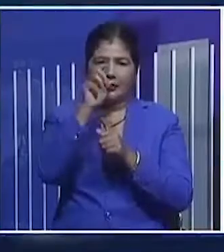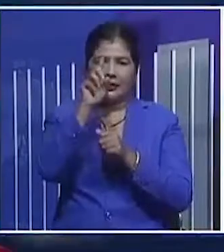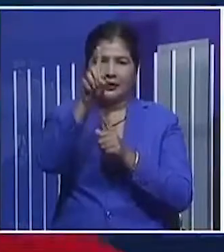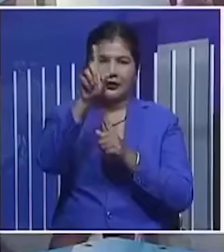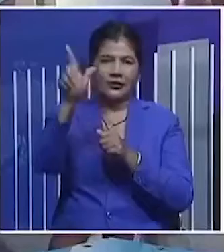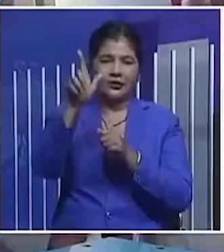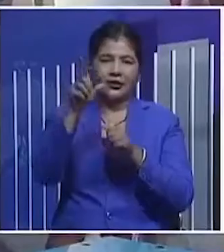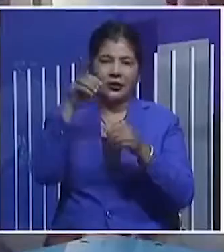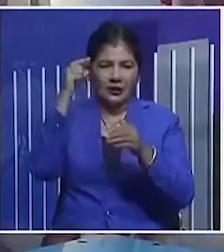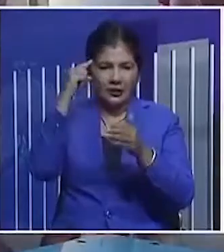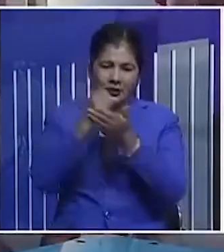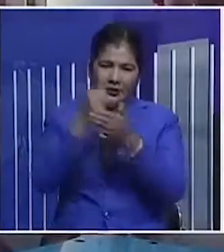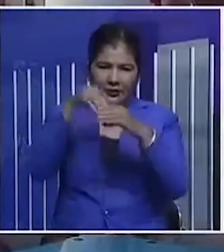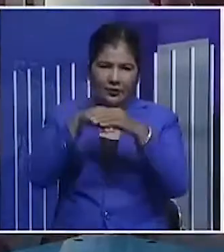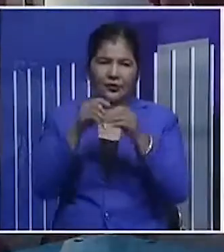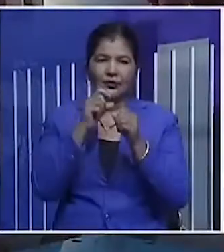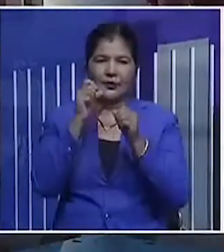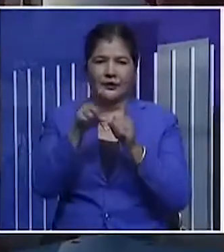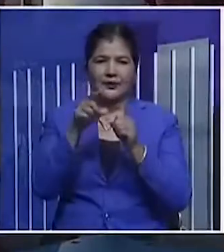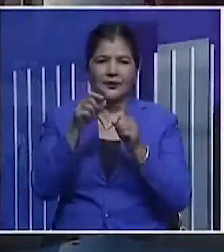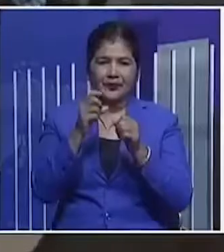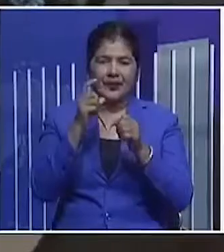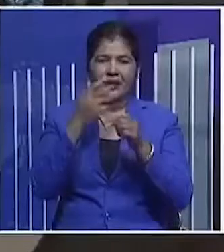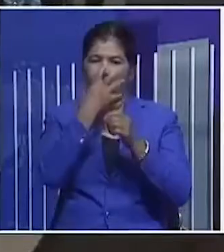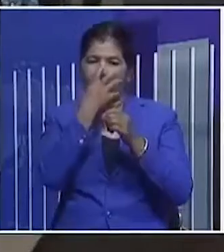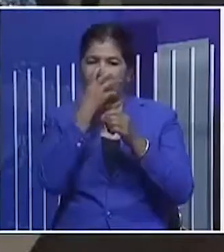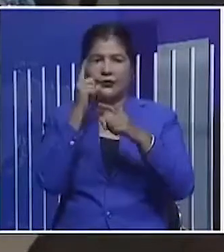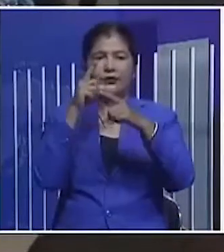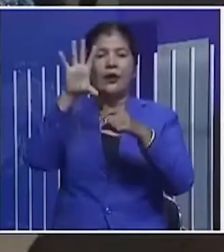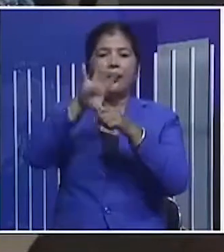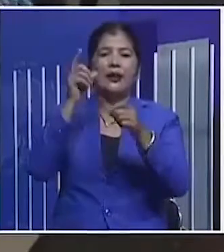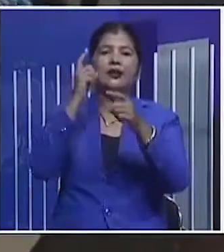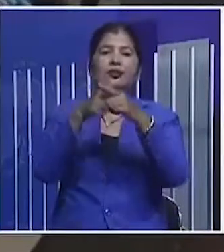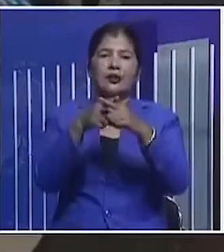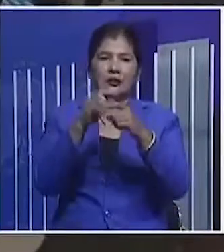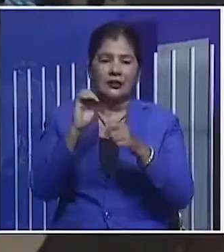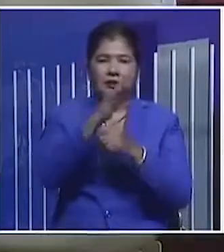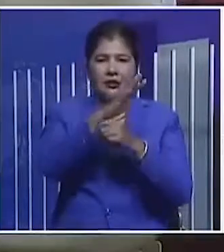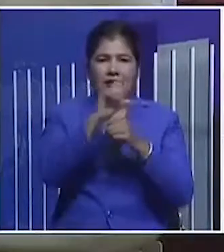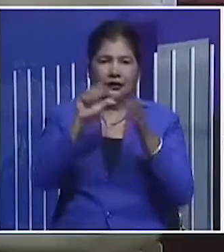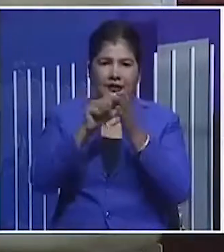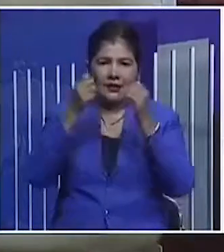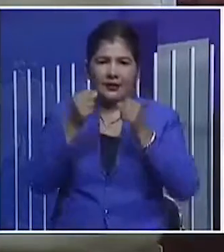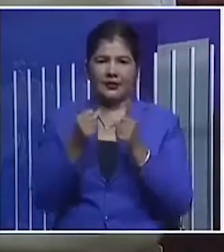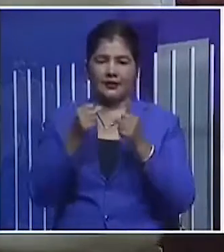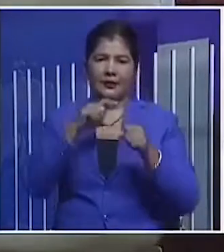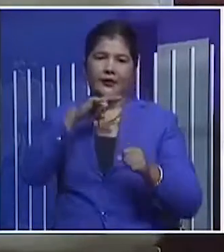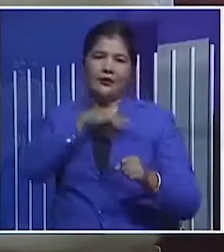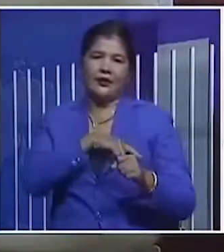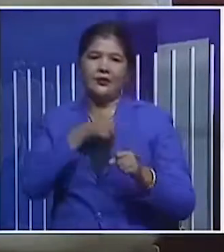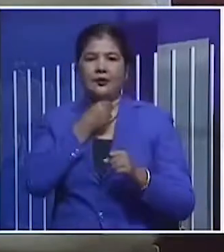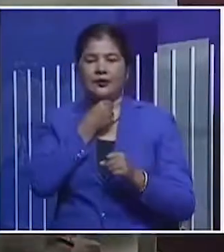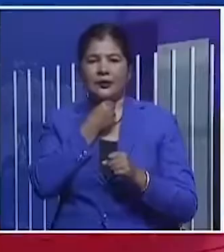भनाई। जिल्ला अस्पताल सल्यानमा अक्सिजन प्लान्ट जडान। प्लान्ट जडानपछि सल्यानसँगै छिमेकी जिल्लावासी पनि लाभान्वित हुने